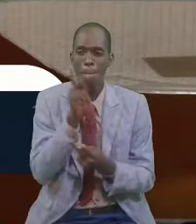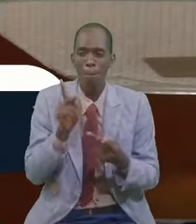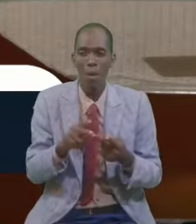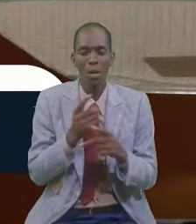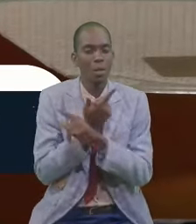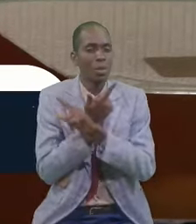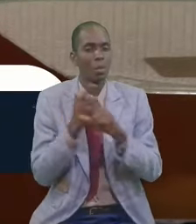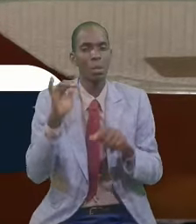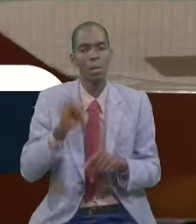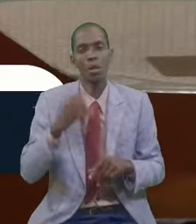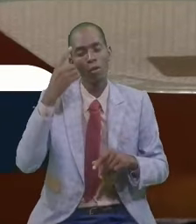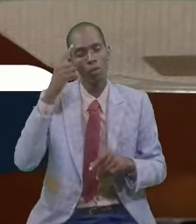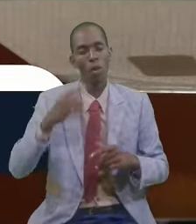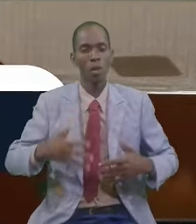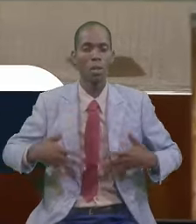parfaite à vie.